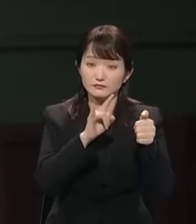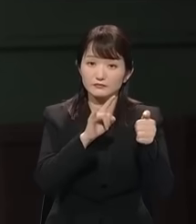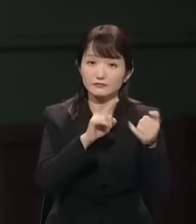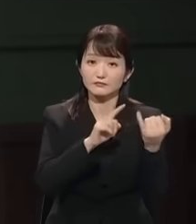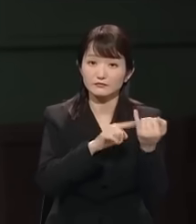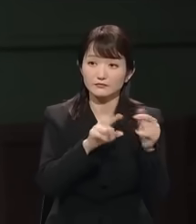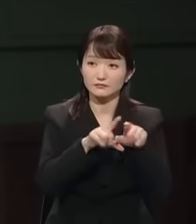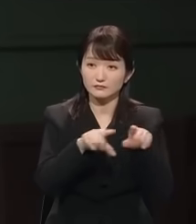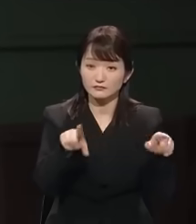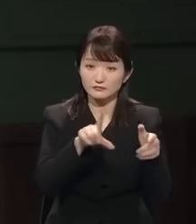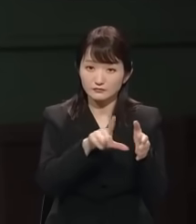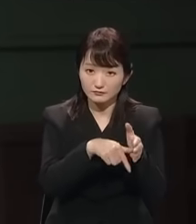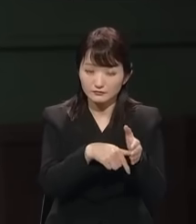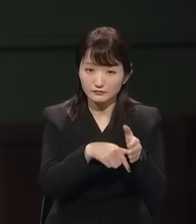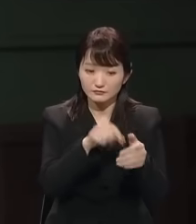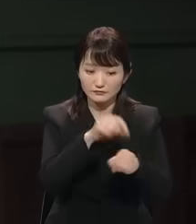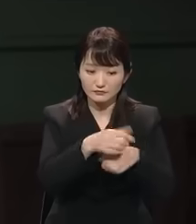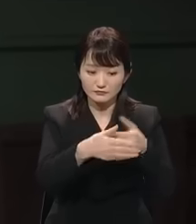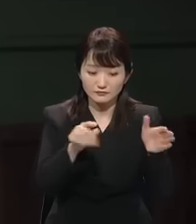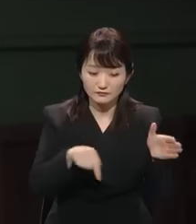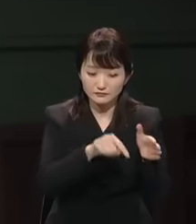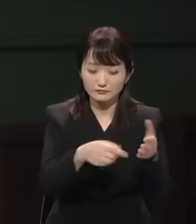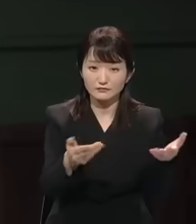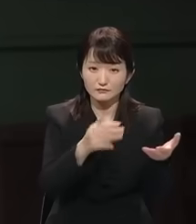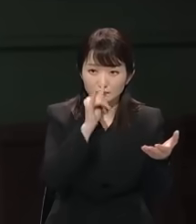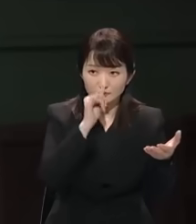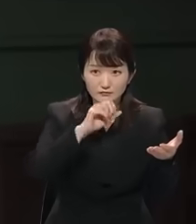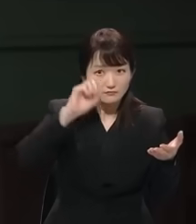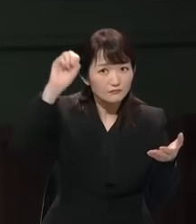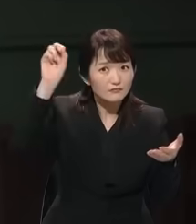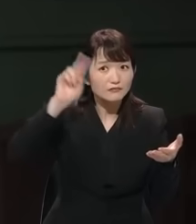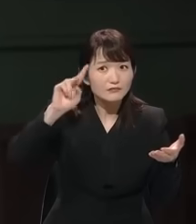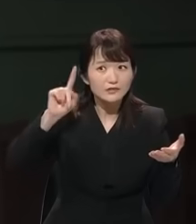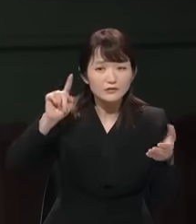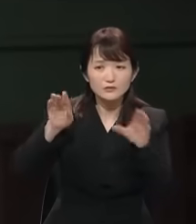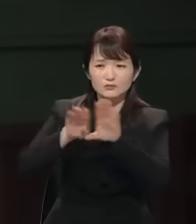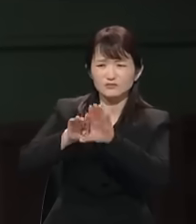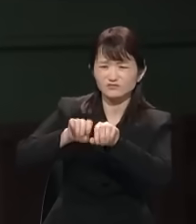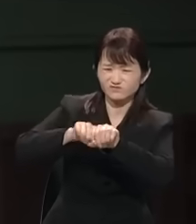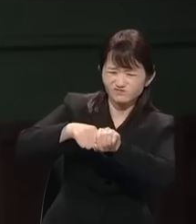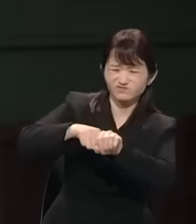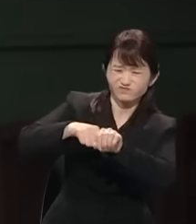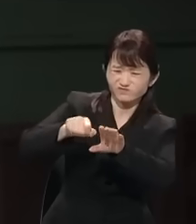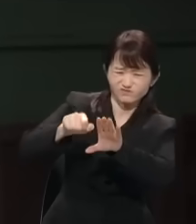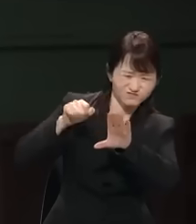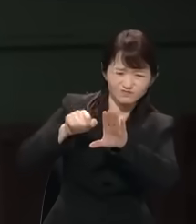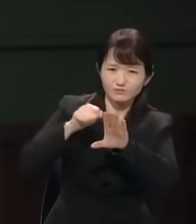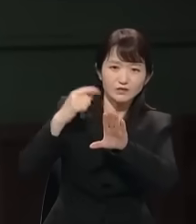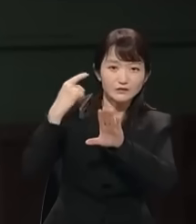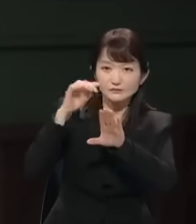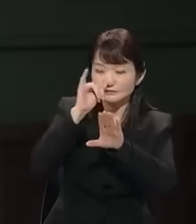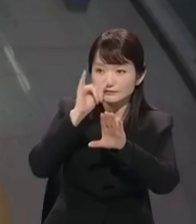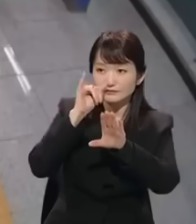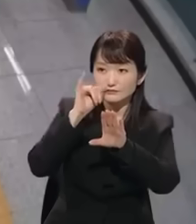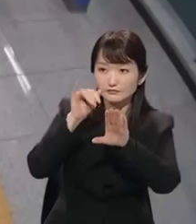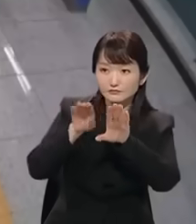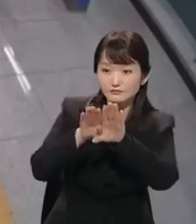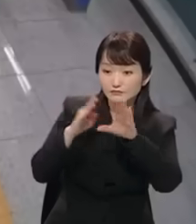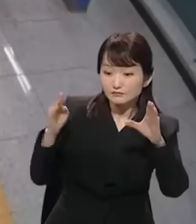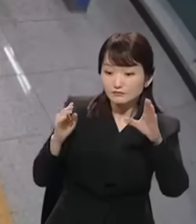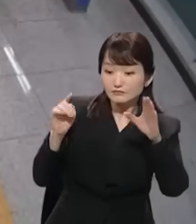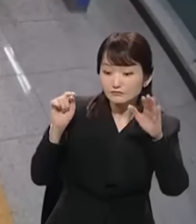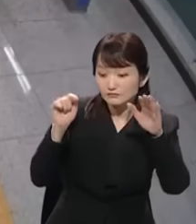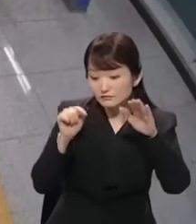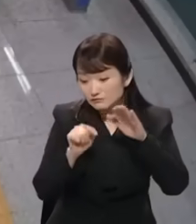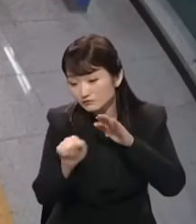평소처럼 그 역무실 안에서 업무를 보고 있었는데 갑자기 밖에서 뭔가 문을 억지로 여는듯한 소리가 들린 겁니다 그래서 바로 밖으로 뛰쳐